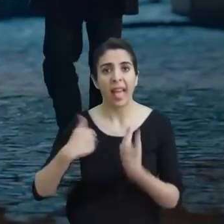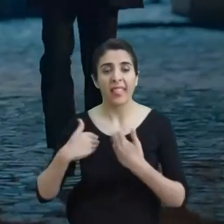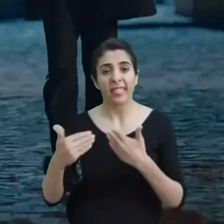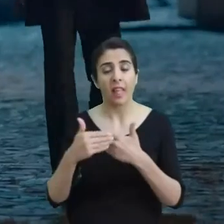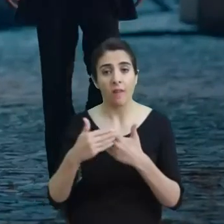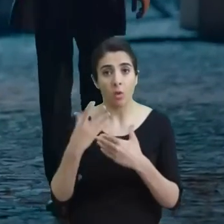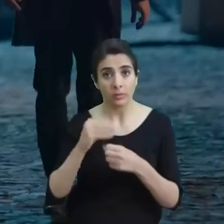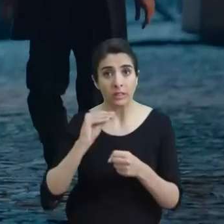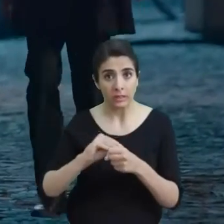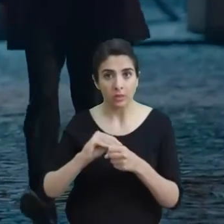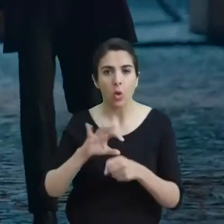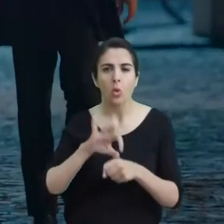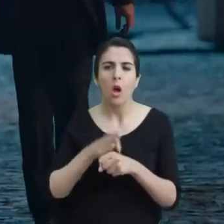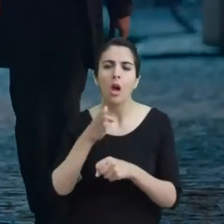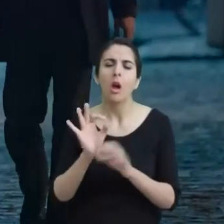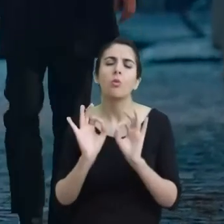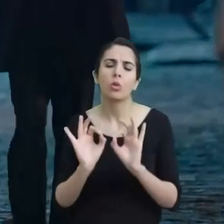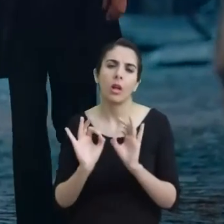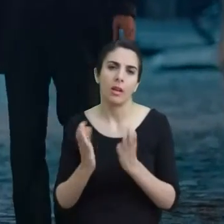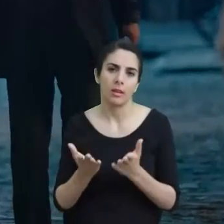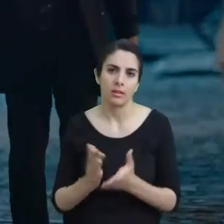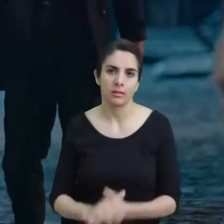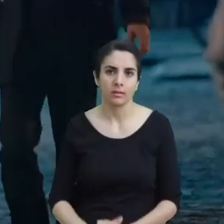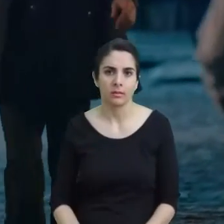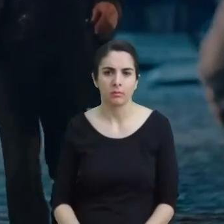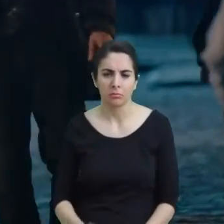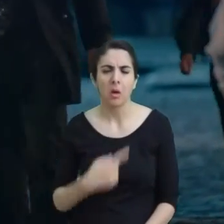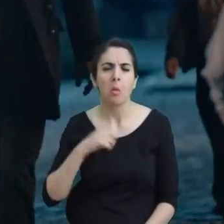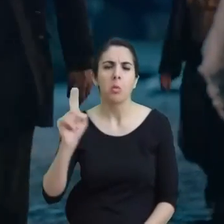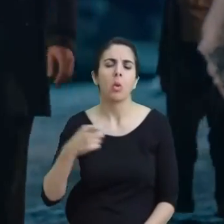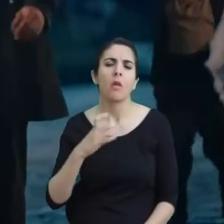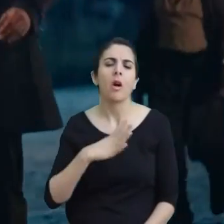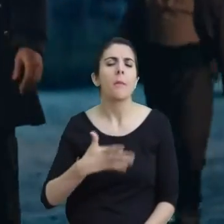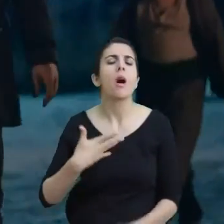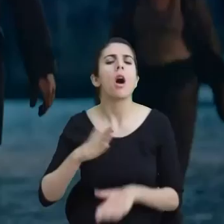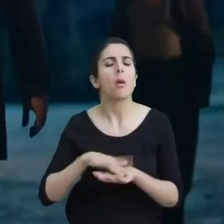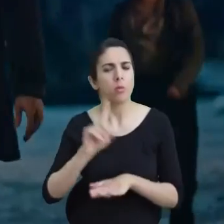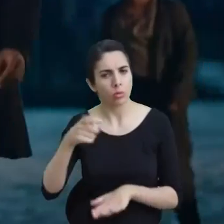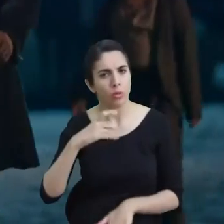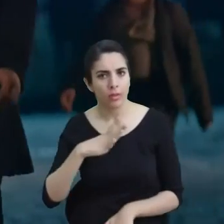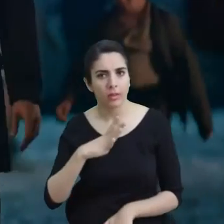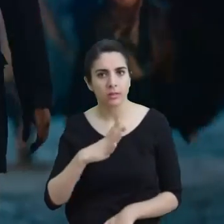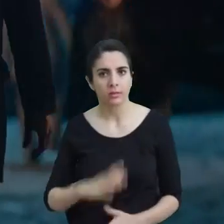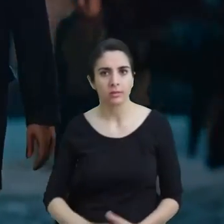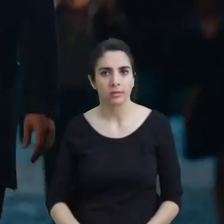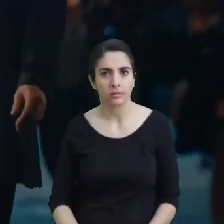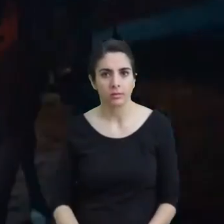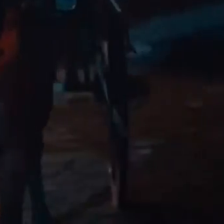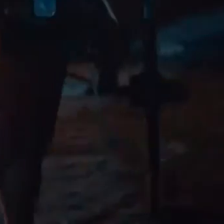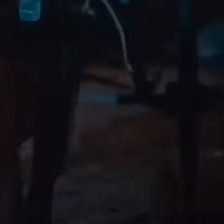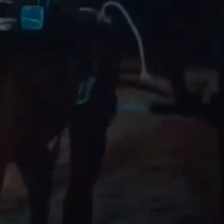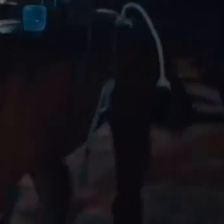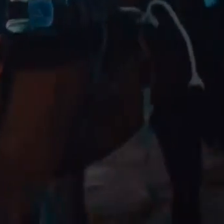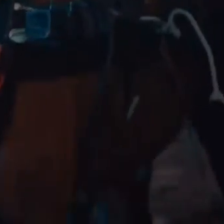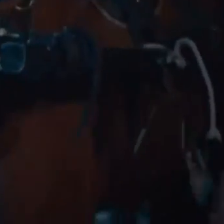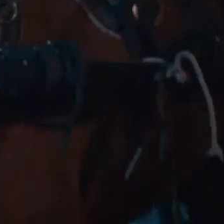Yarasını tedavi ettirmek için doktora gidecek amir. Yakalayacağız. Merak etmeyin, yakalayacağız. Mustafa yanlarından